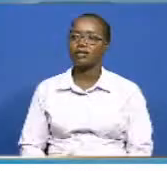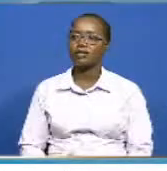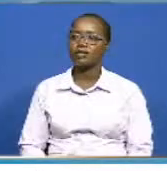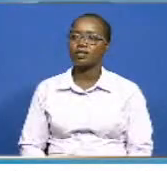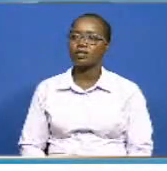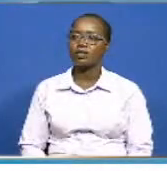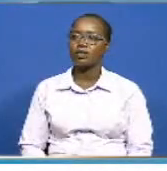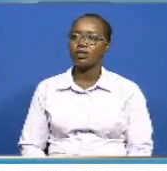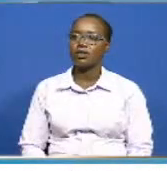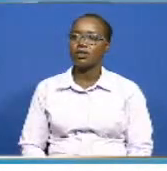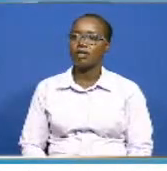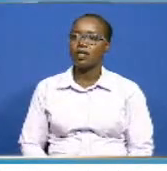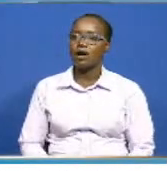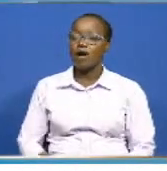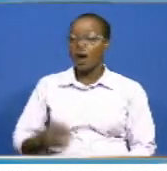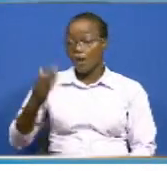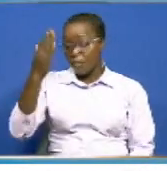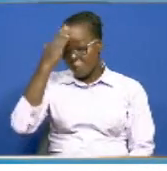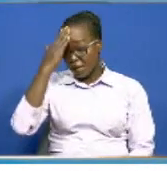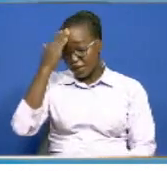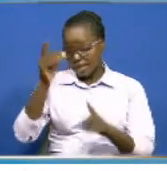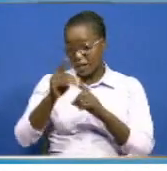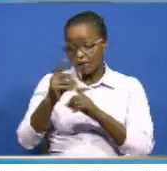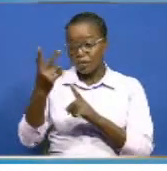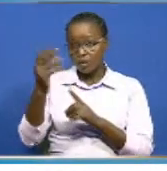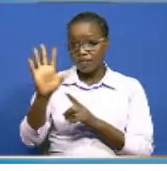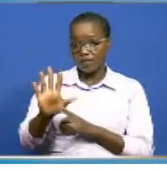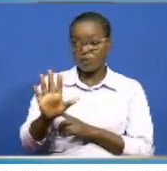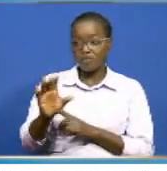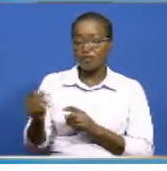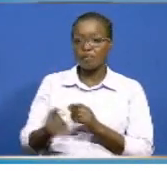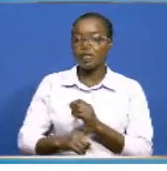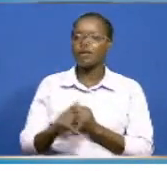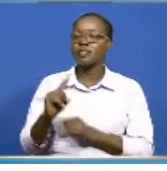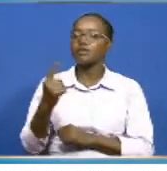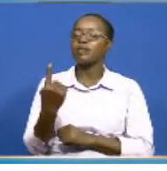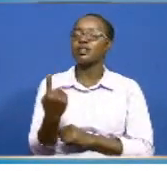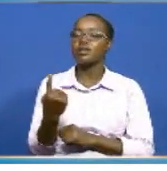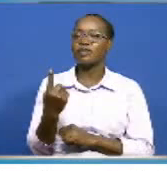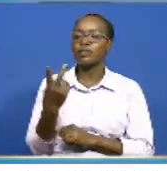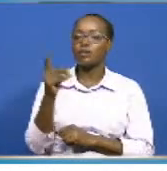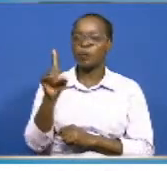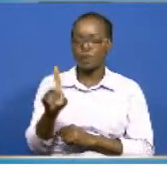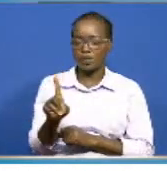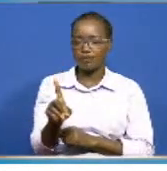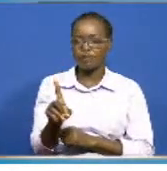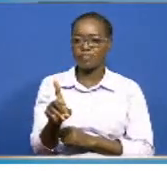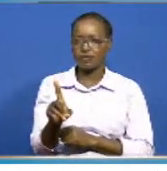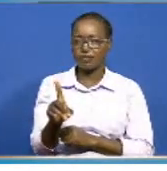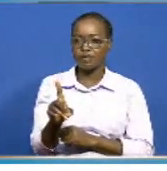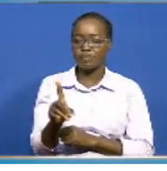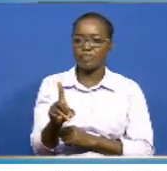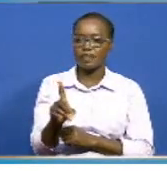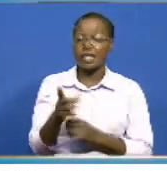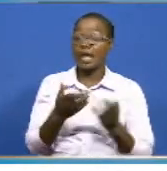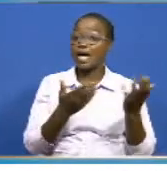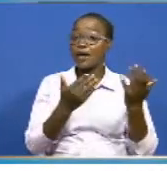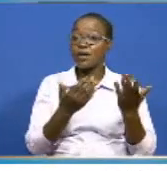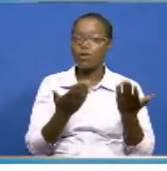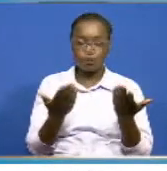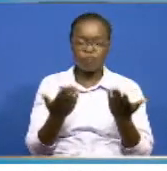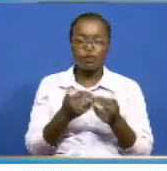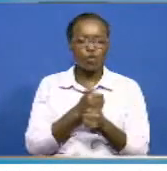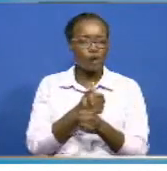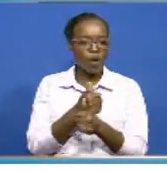Na mtazamaji, ni Jumatatu ya tarehe 25 mwezi Januari mwaka 2021. Natumai ya kwamba popote pale